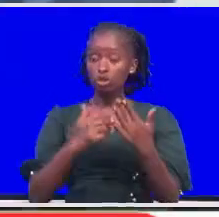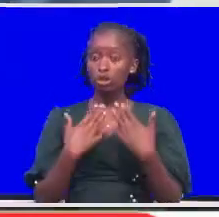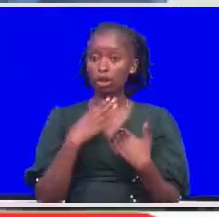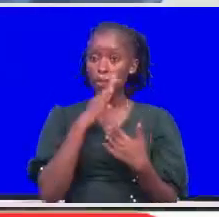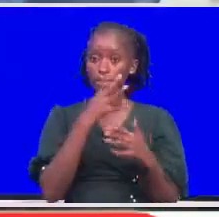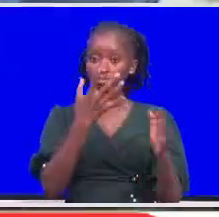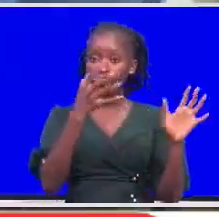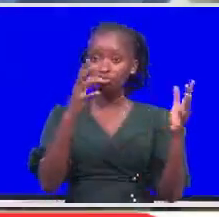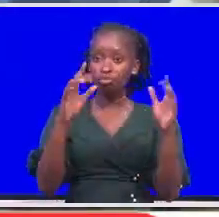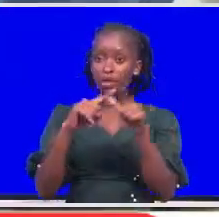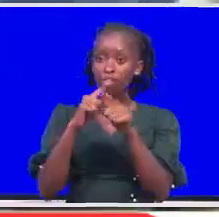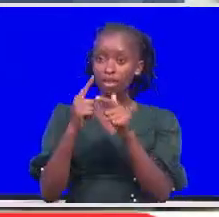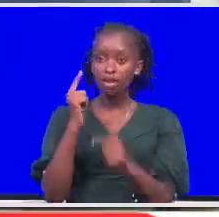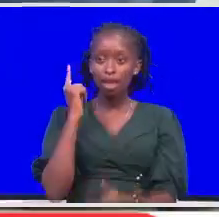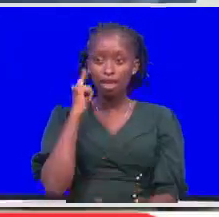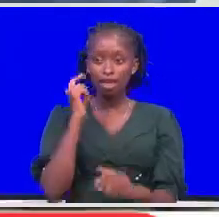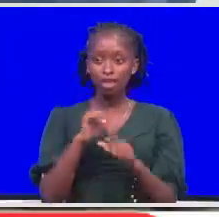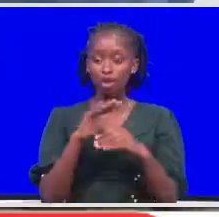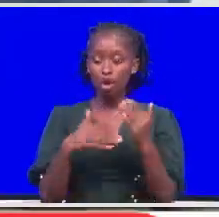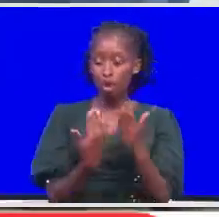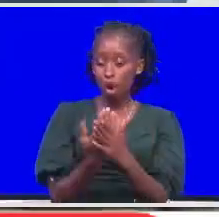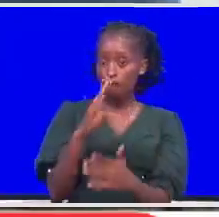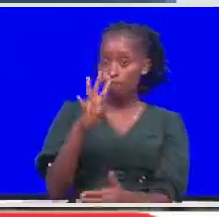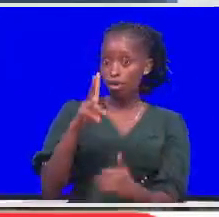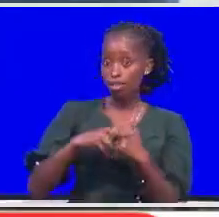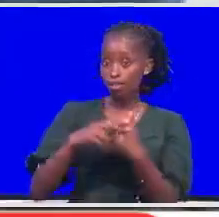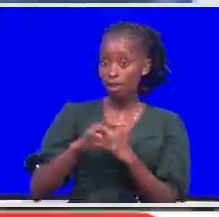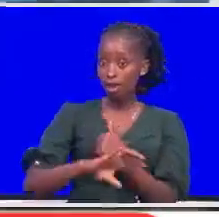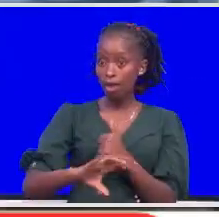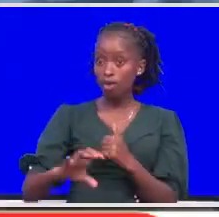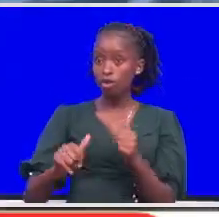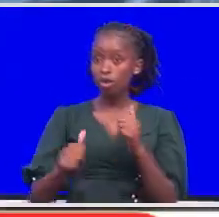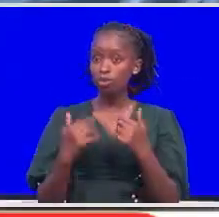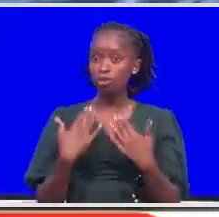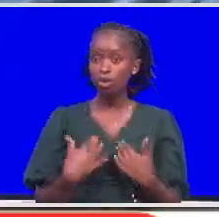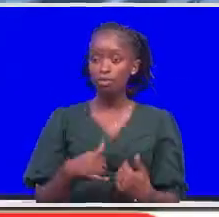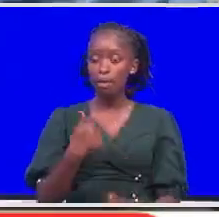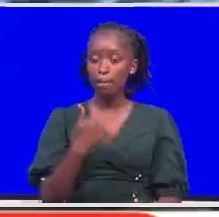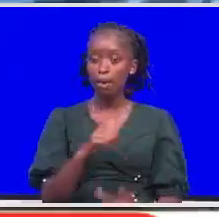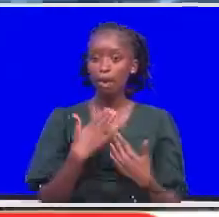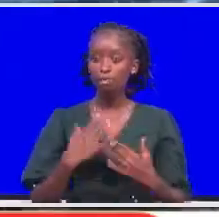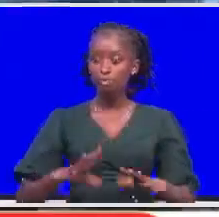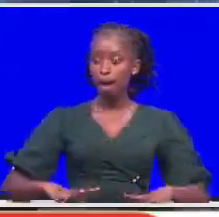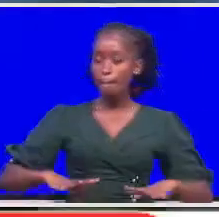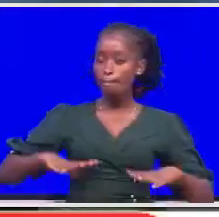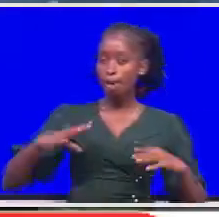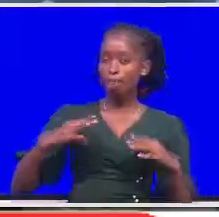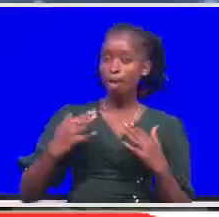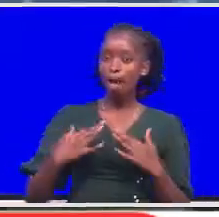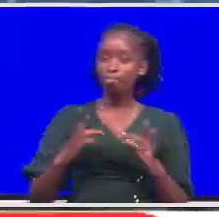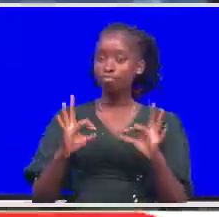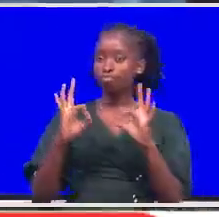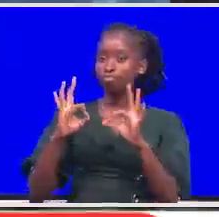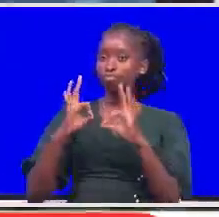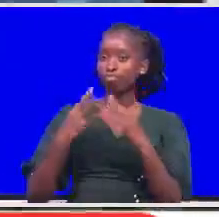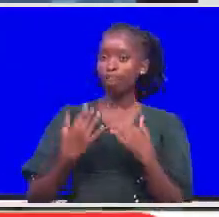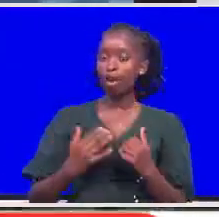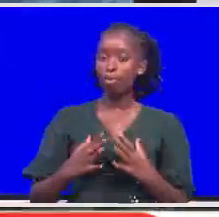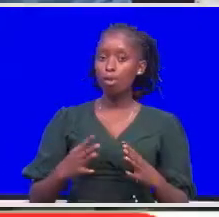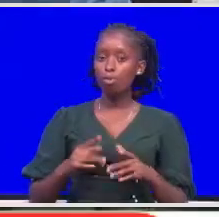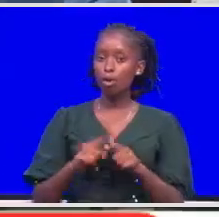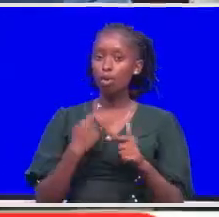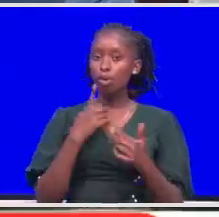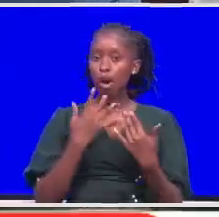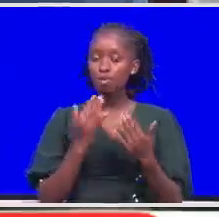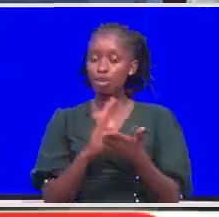na kusikilizwa katika kaunti zote 47 na ambacho kinajivunia ubora wa wanahabari wenye tajriba ya juu